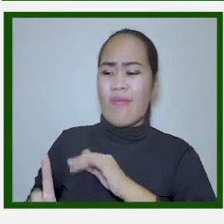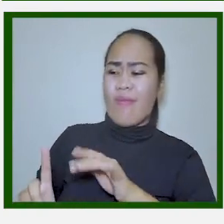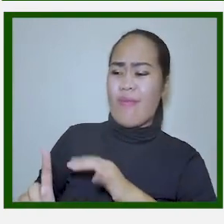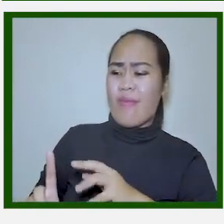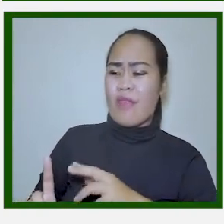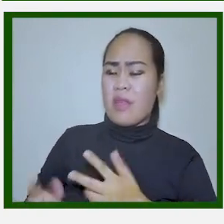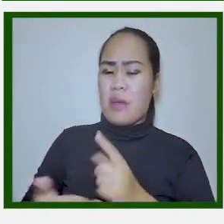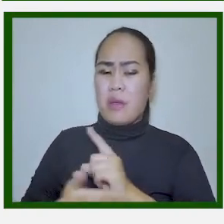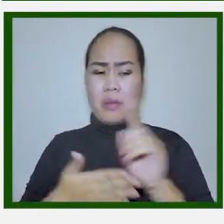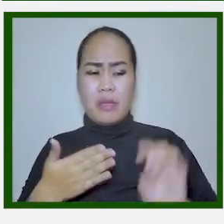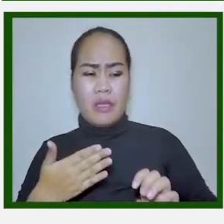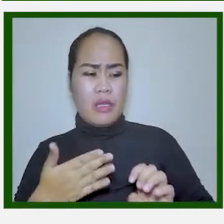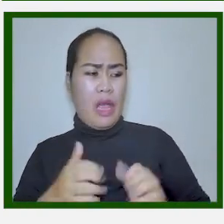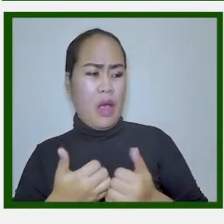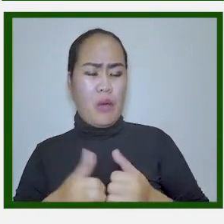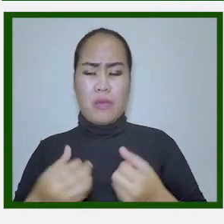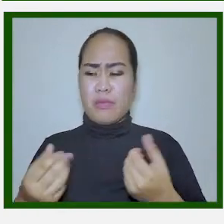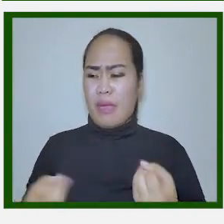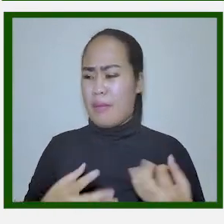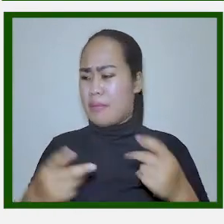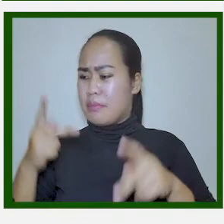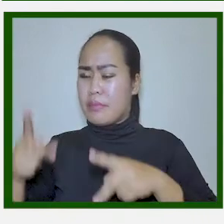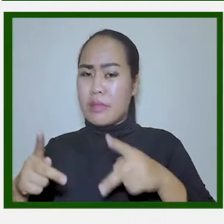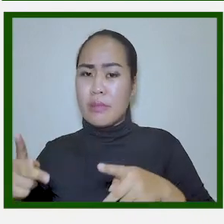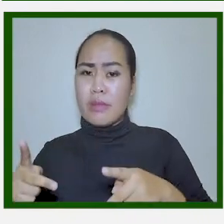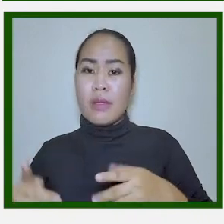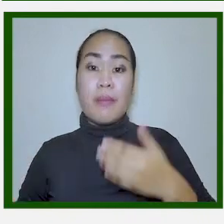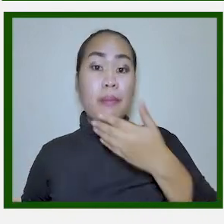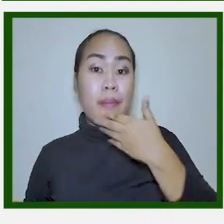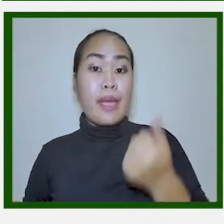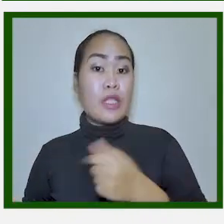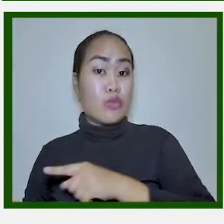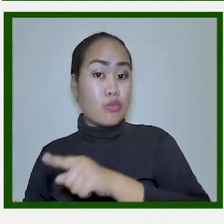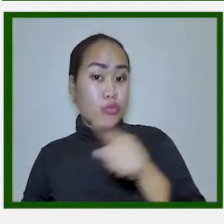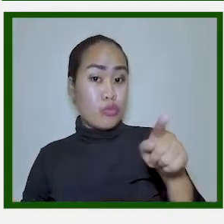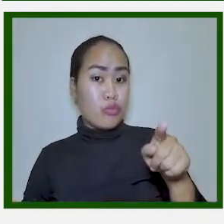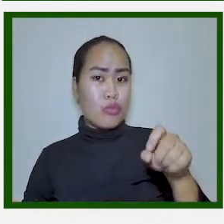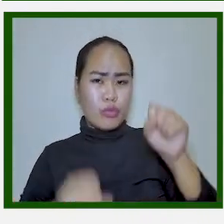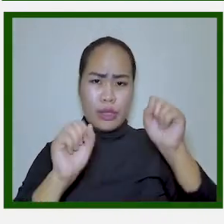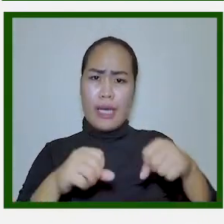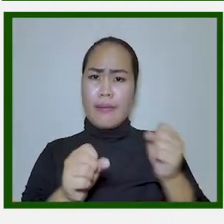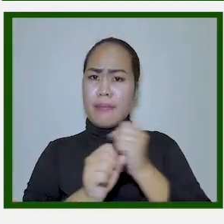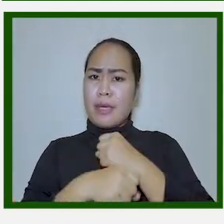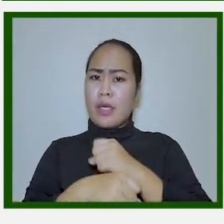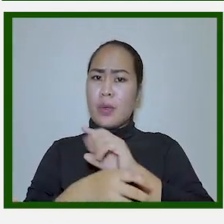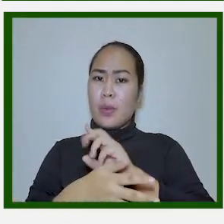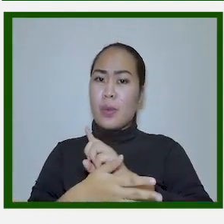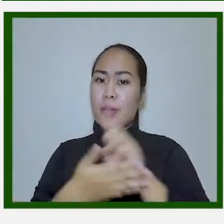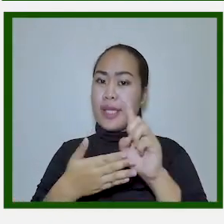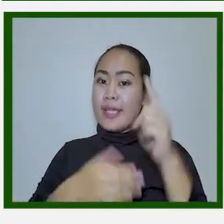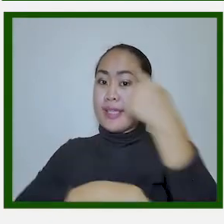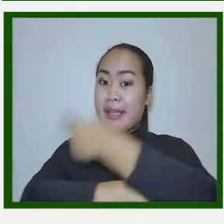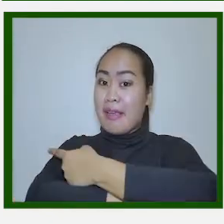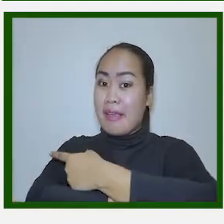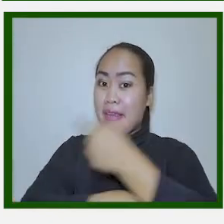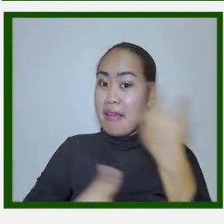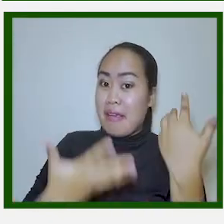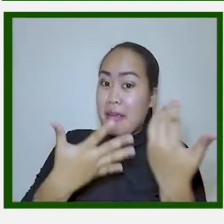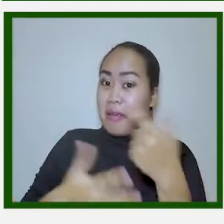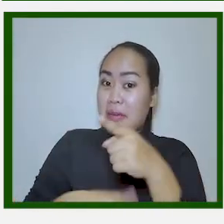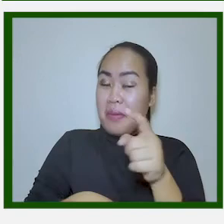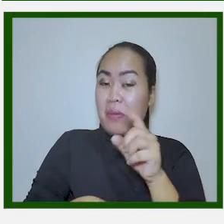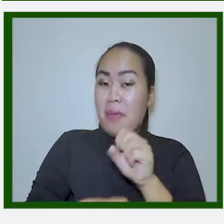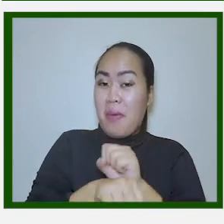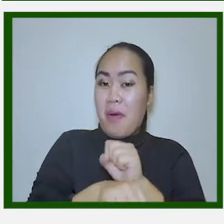naka-work from home, baka pwede na kayong pumuslit muna, 'di ba, para makapag-shopping, 'di ba? Pero syempre hindi niyo naman sasabihin sa